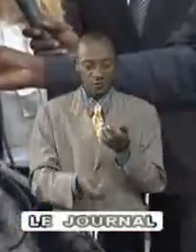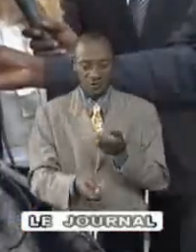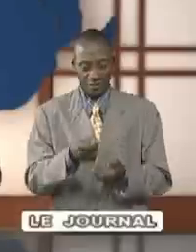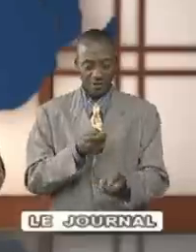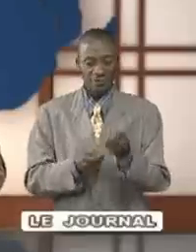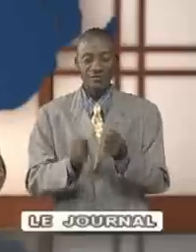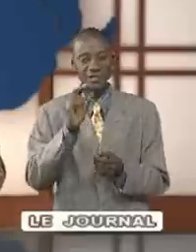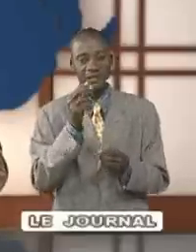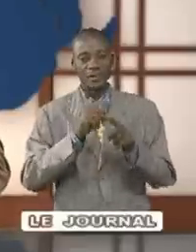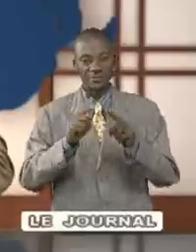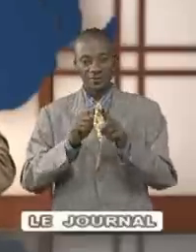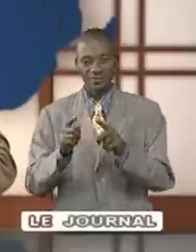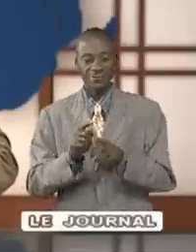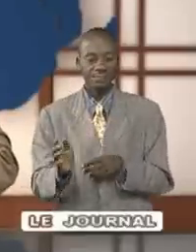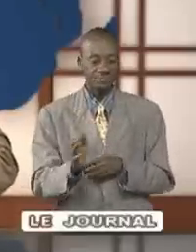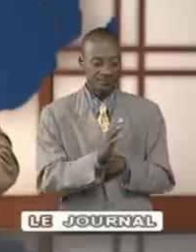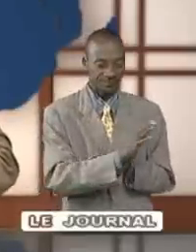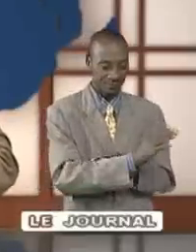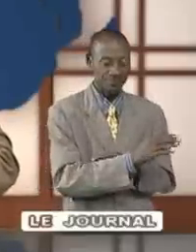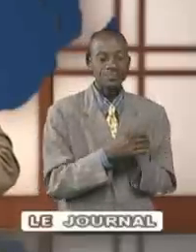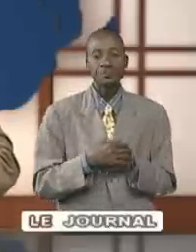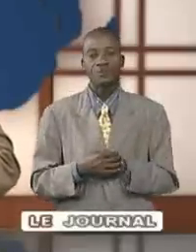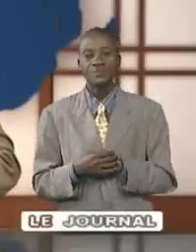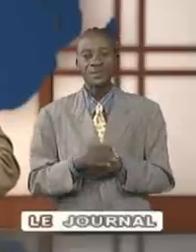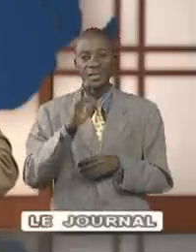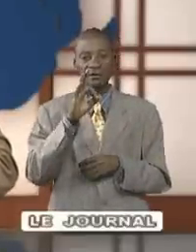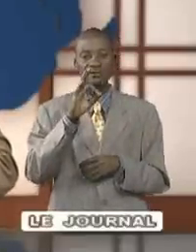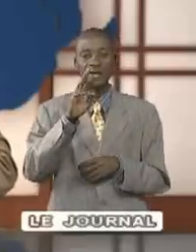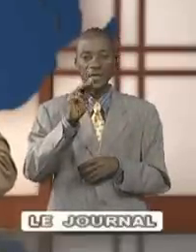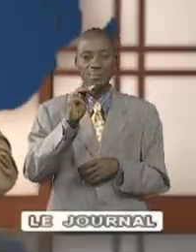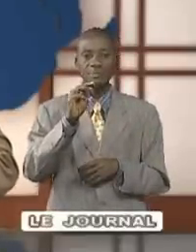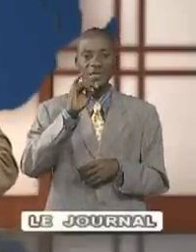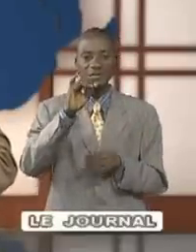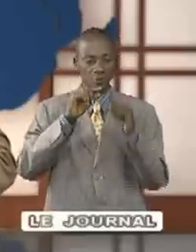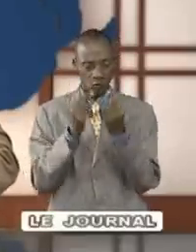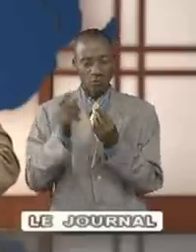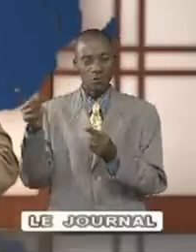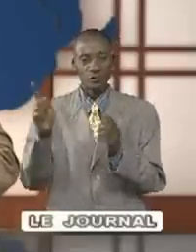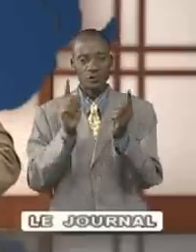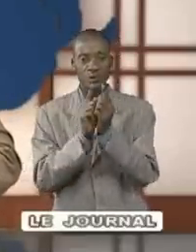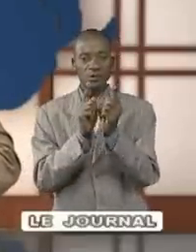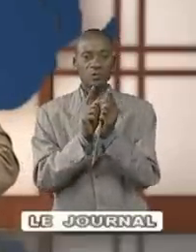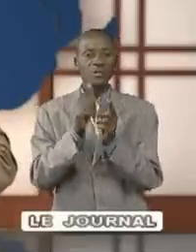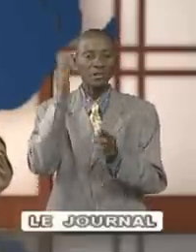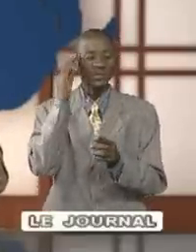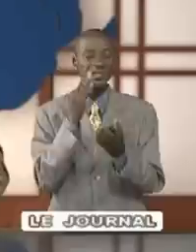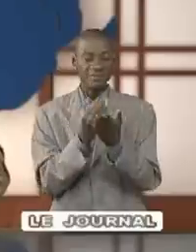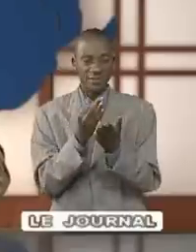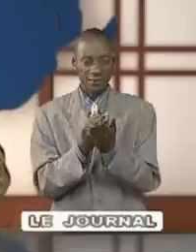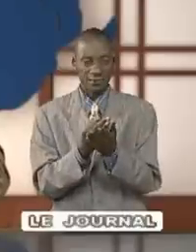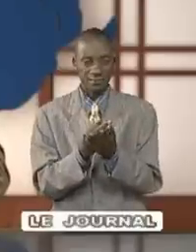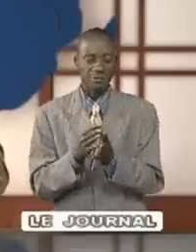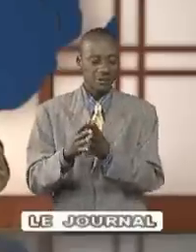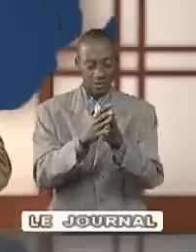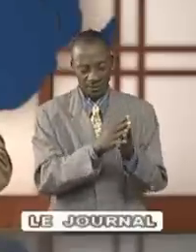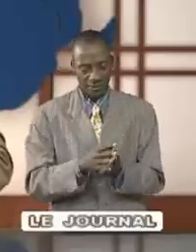naturelles. Après la primature, la mission du FMI a rencontré le ministre délégué aux Finances, Patrice Kitebi. Ensemble, ils ont évalué